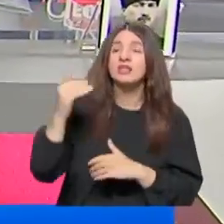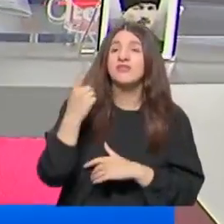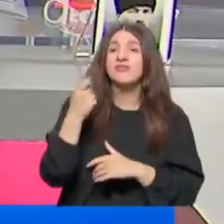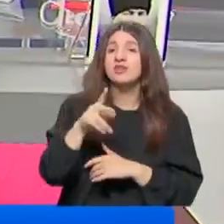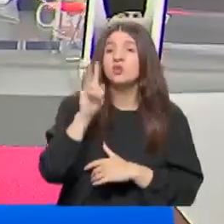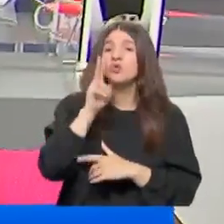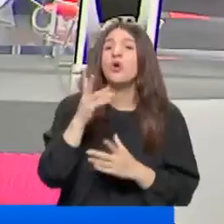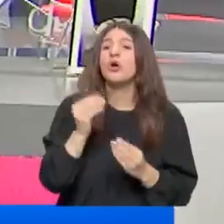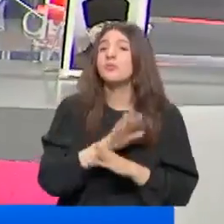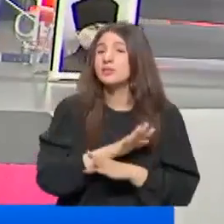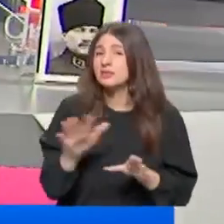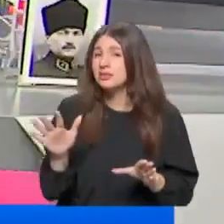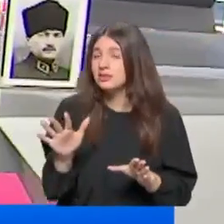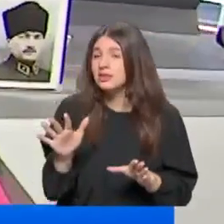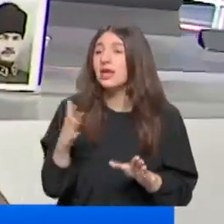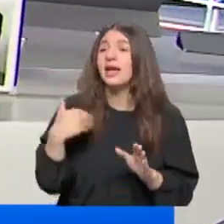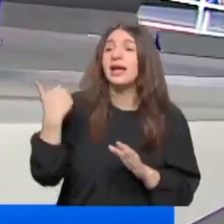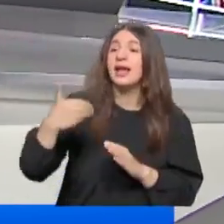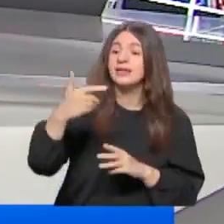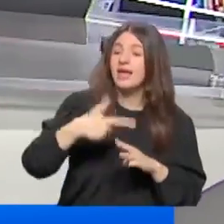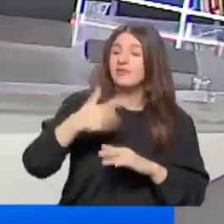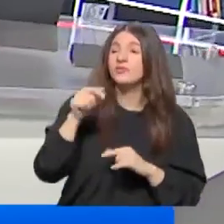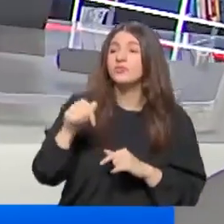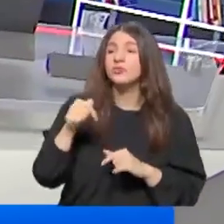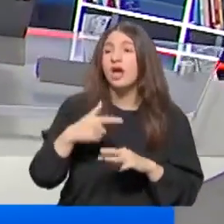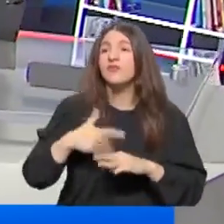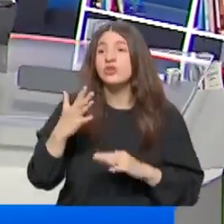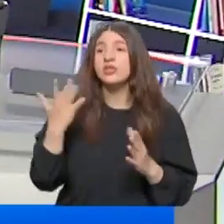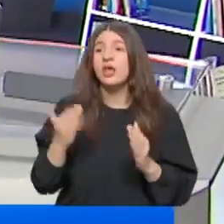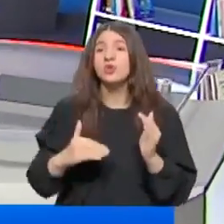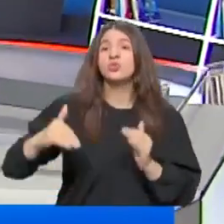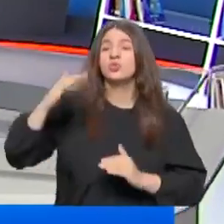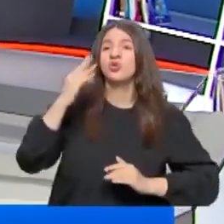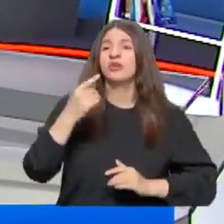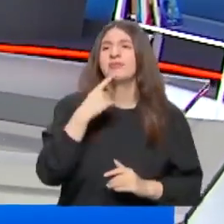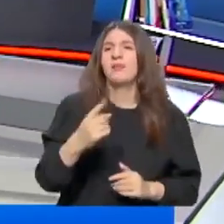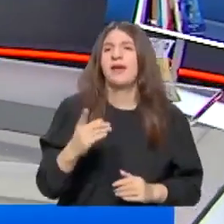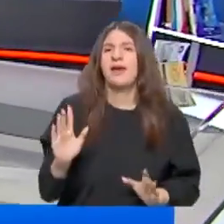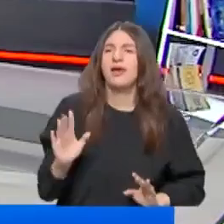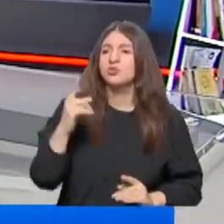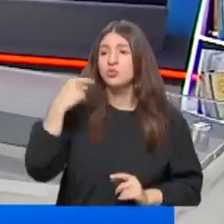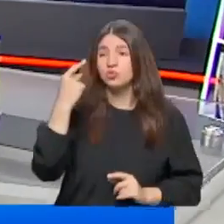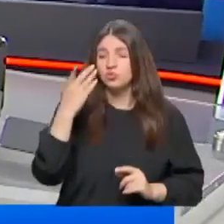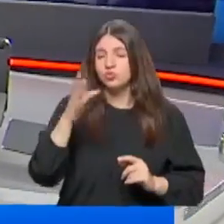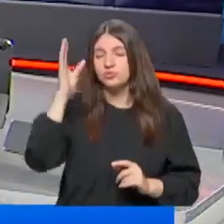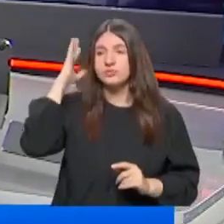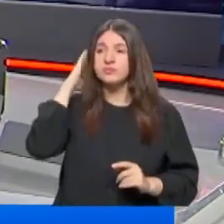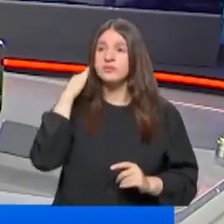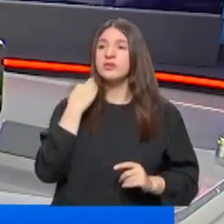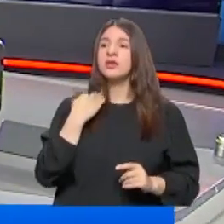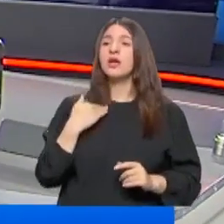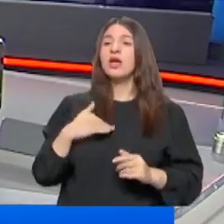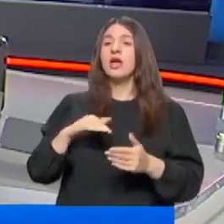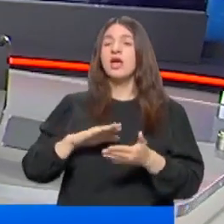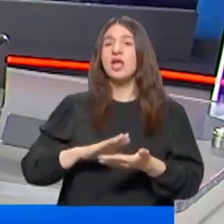fiyatlara yansımadı İlerideki enflasyon bugünkü enflasyona daha yüksek olacak demek Çünkü düşünün ki